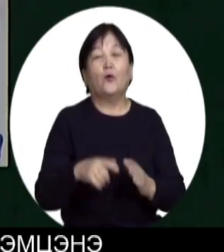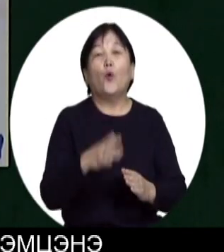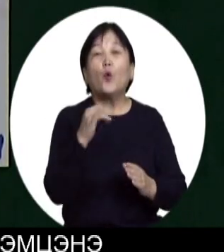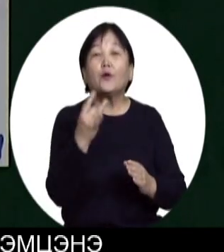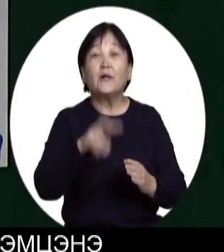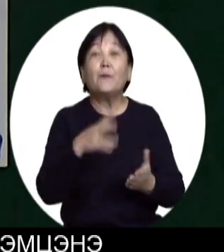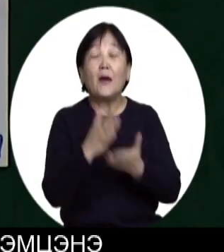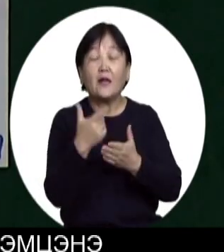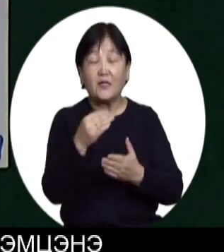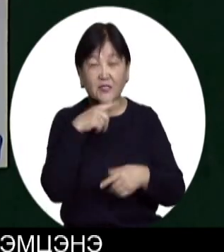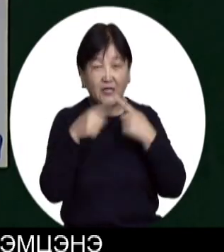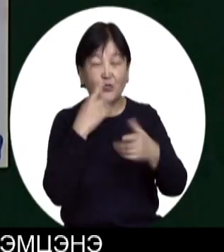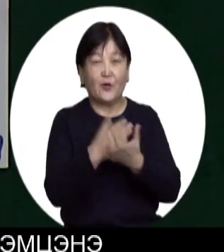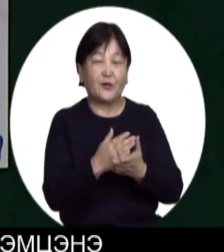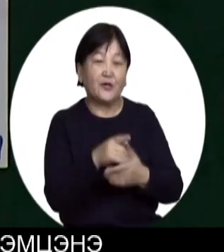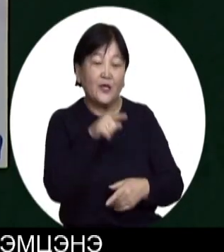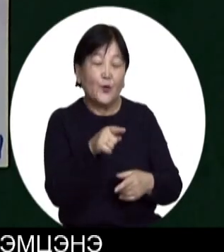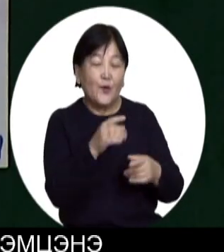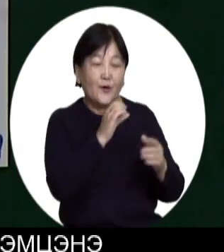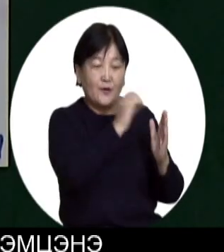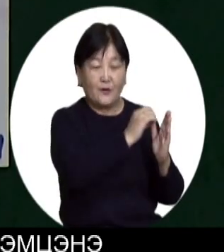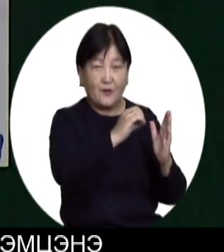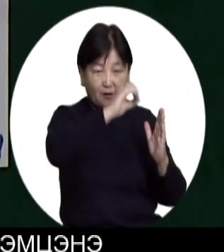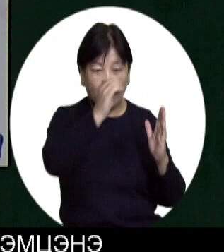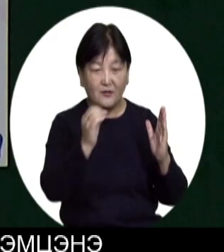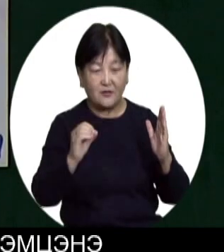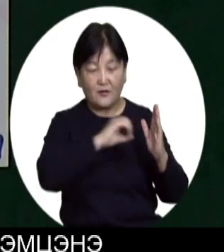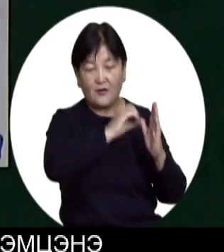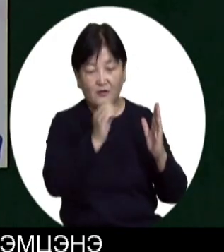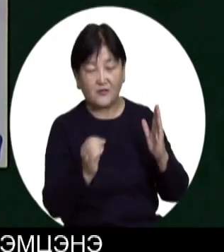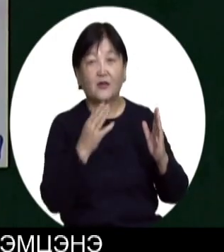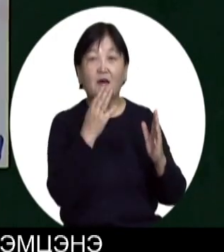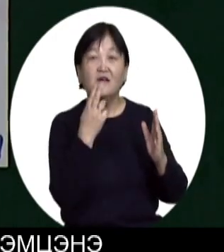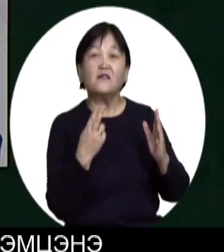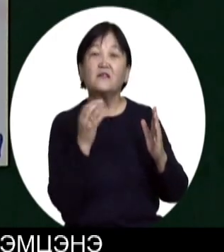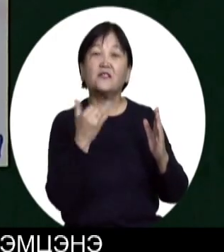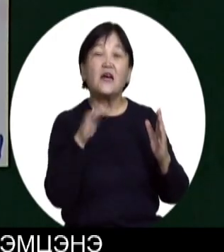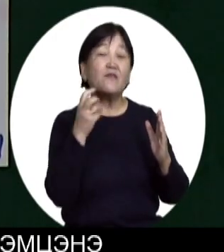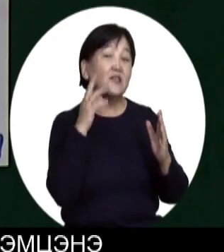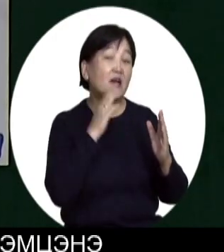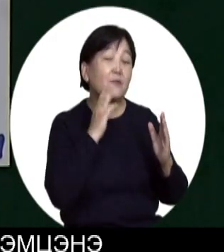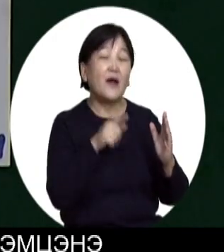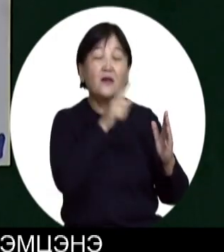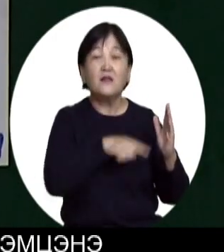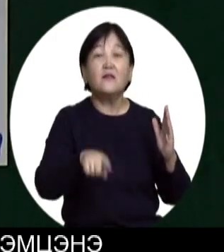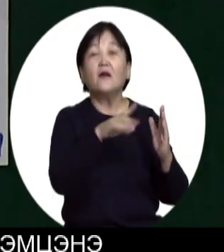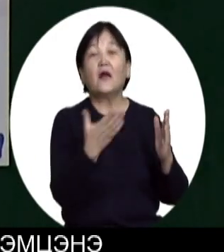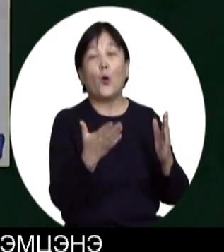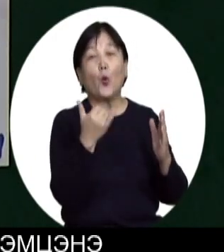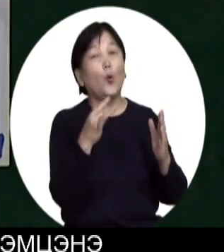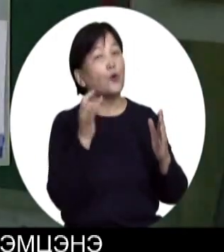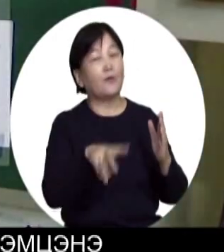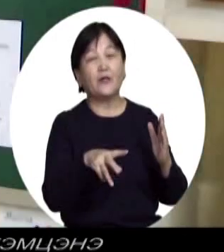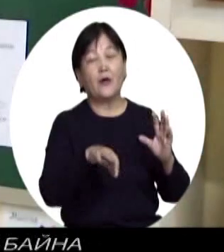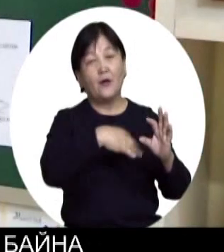шараар тэмдэглэсэн жижиг хэсгүүд хэдийгээр зөв чиглэлд мөргөлдсөн ч гэсэн урвал явагдах боломжгүй болж. За